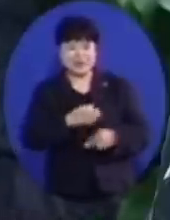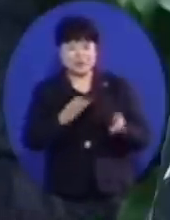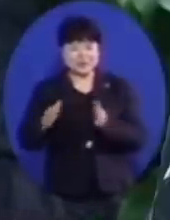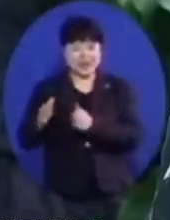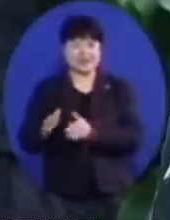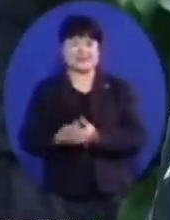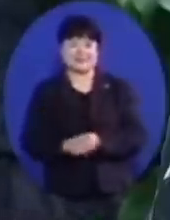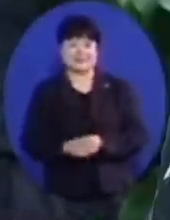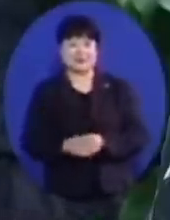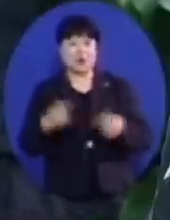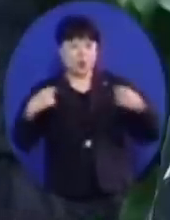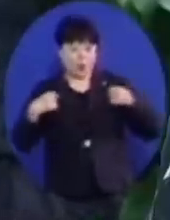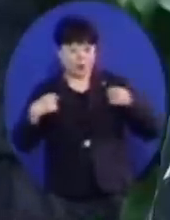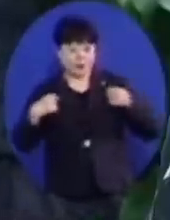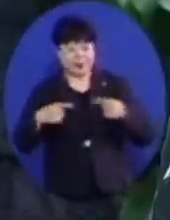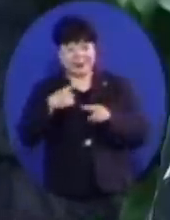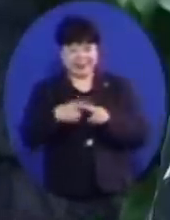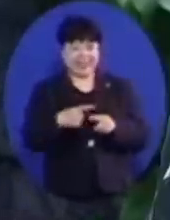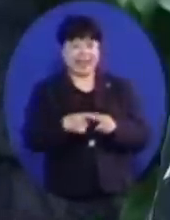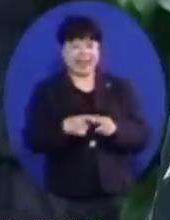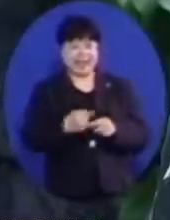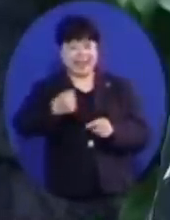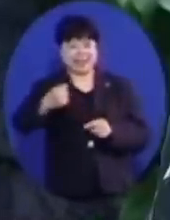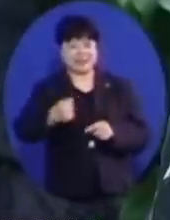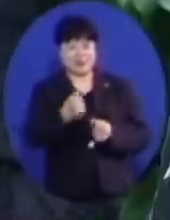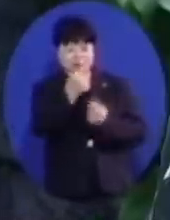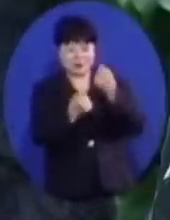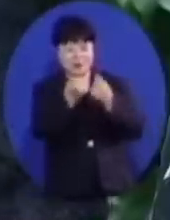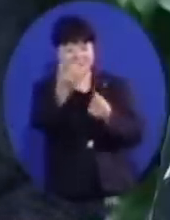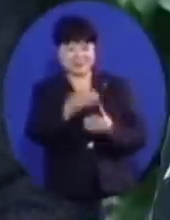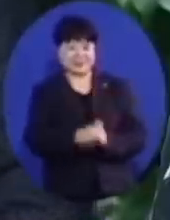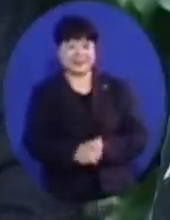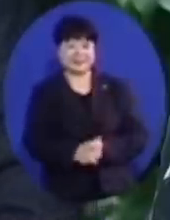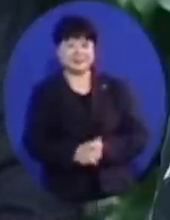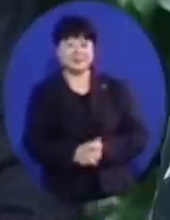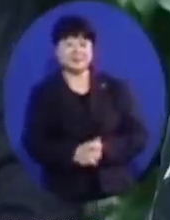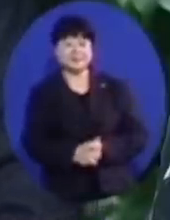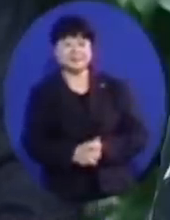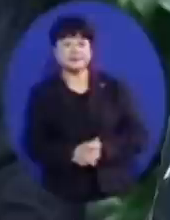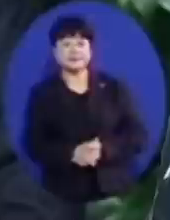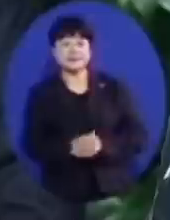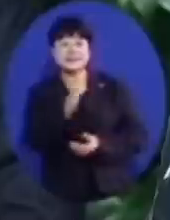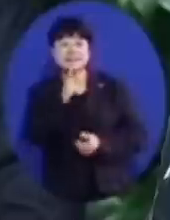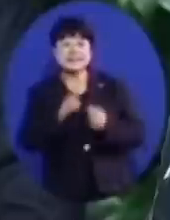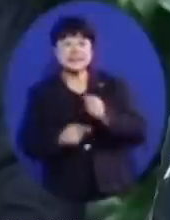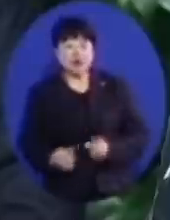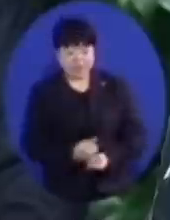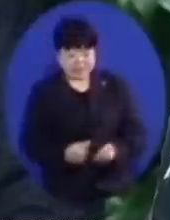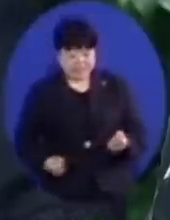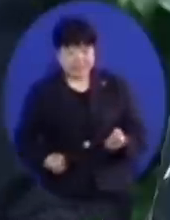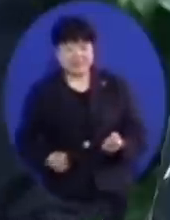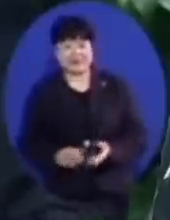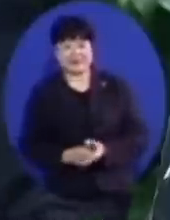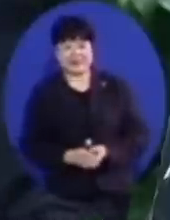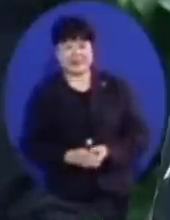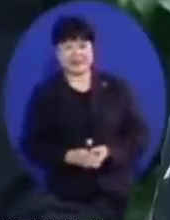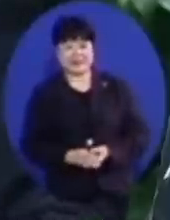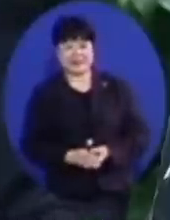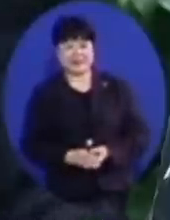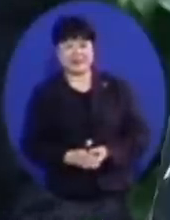있던 그 무장을 가지고서 하나님 말씀을 설명하는 것입니다 진리로 허리띠를 다치면